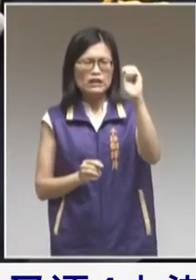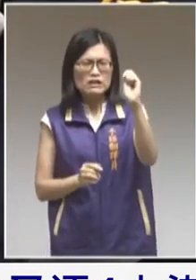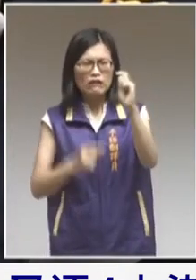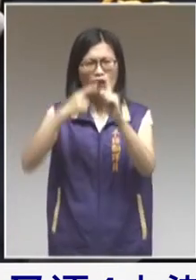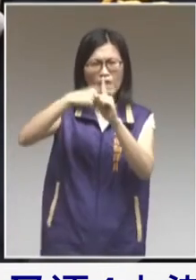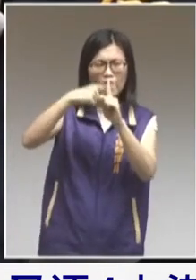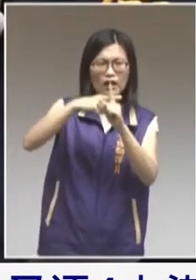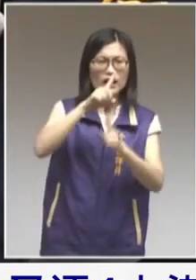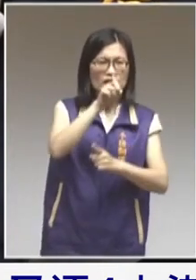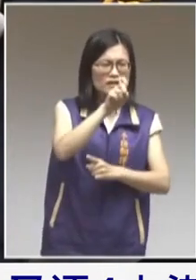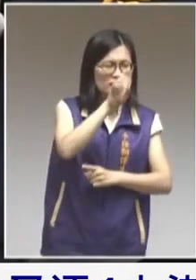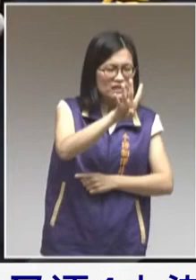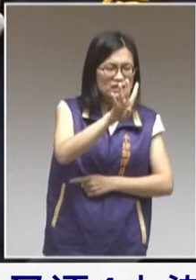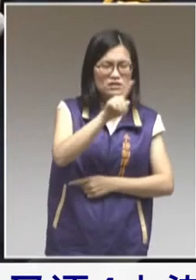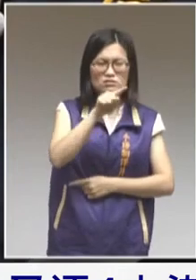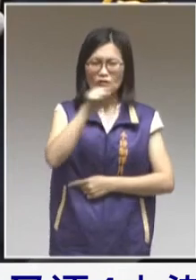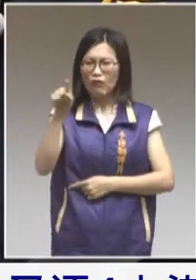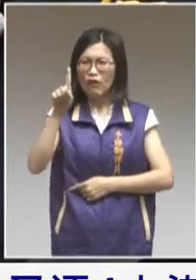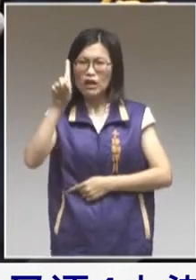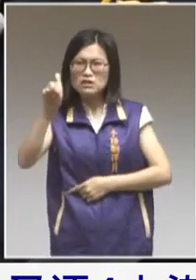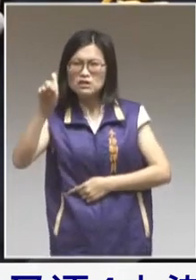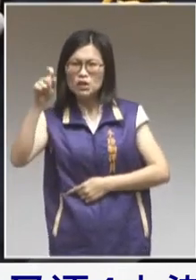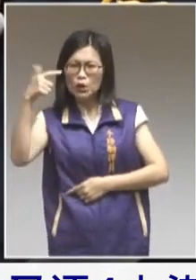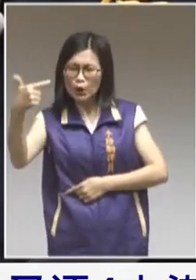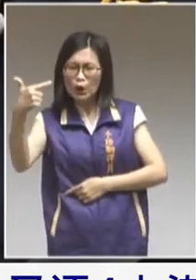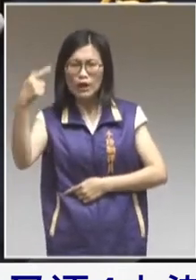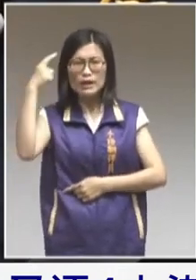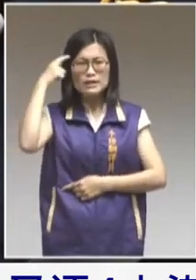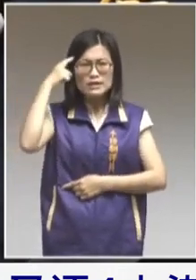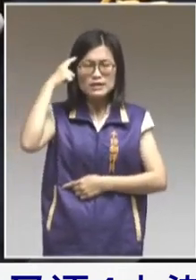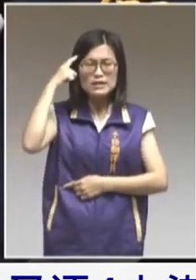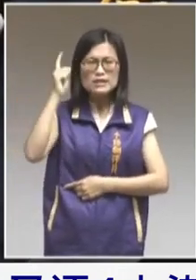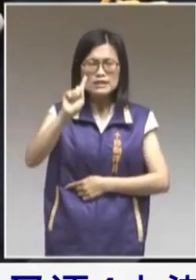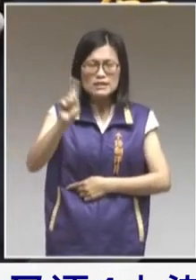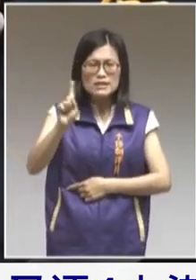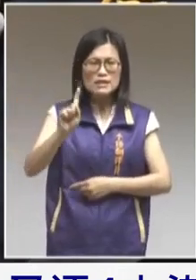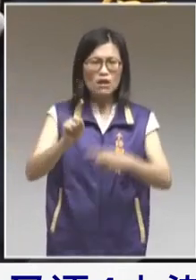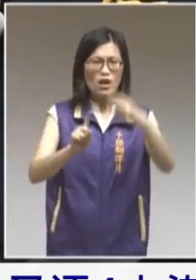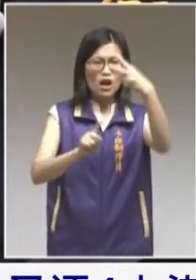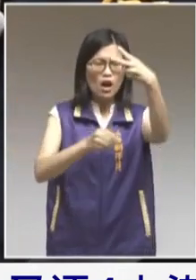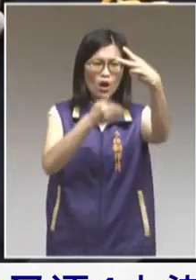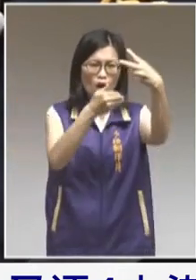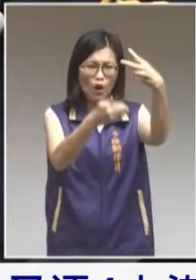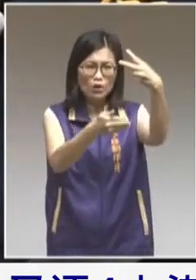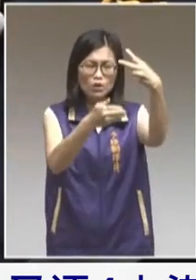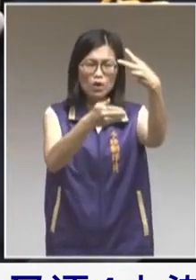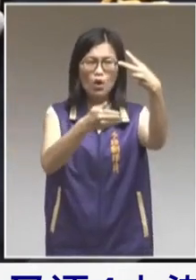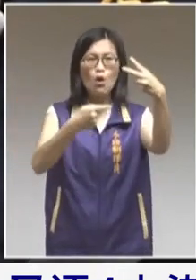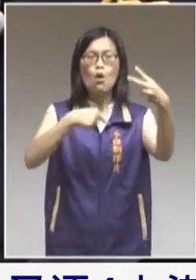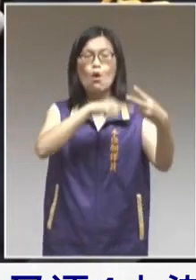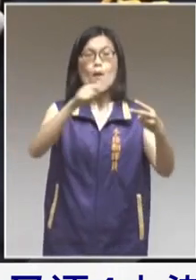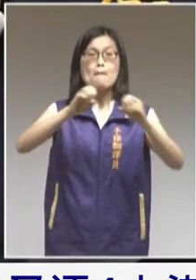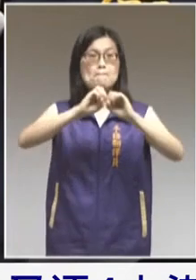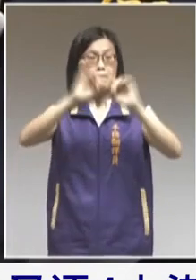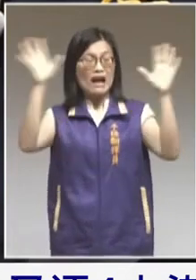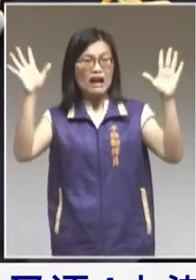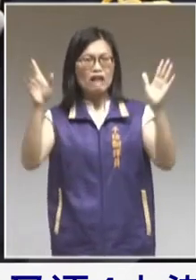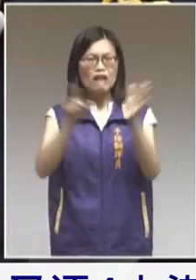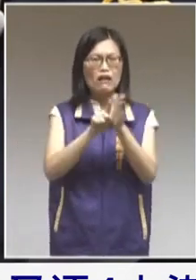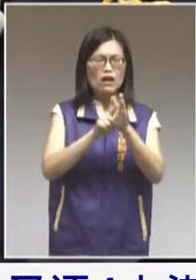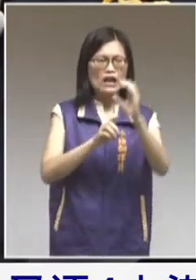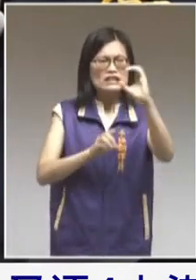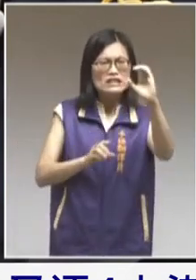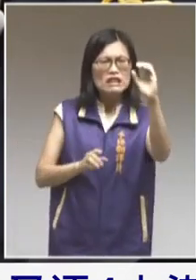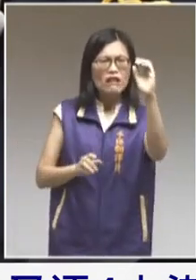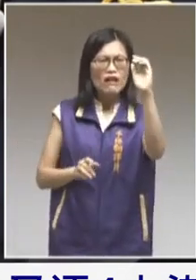布在14到16之间也就是说在2月9号我们今天公布的时候，那我们 CT 值